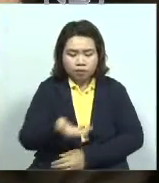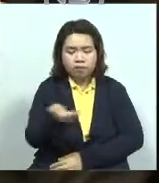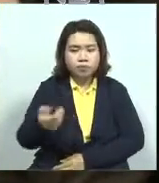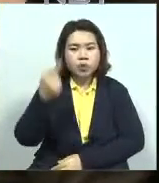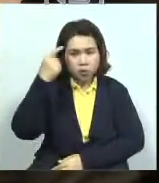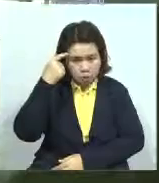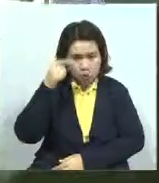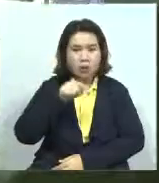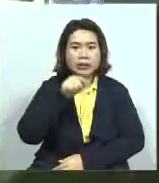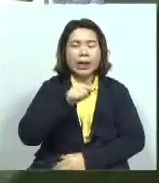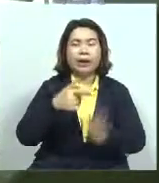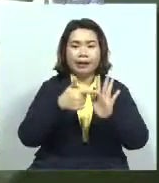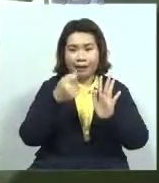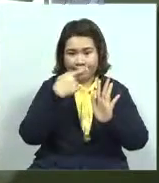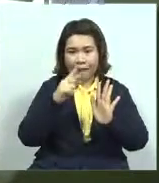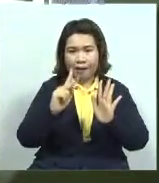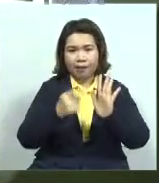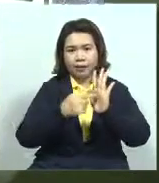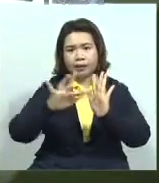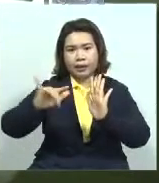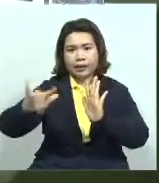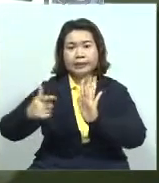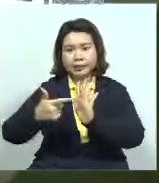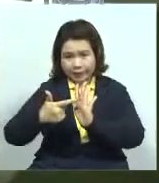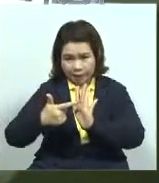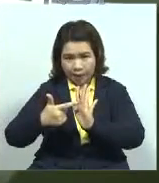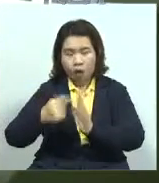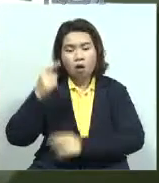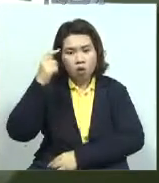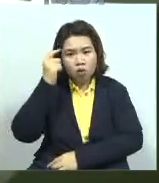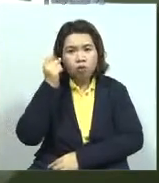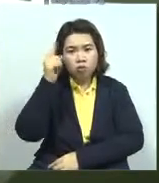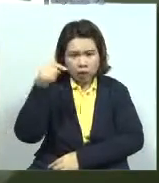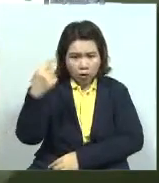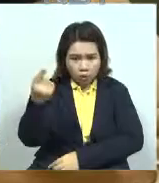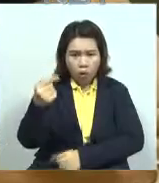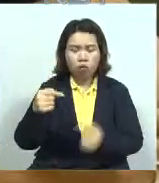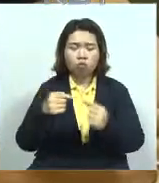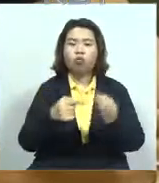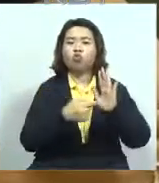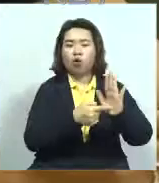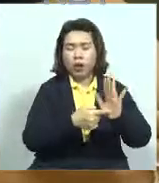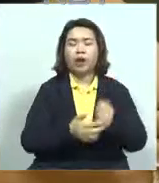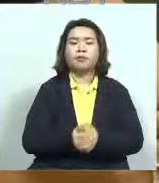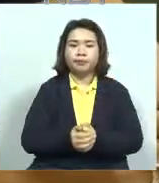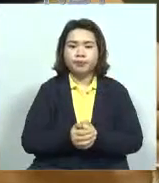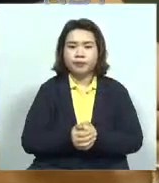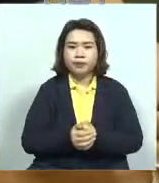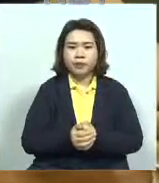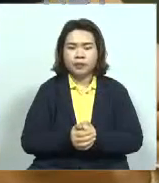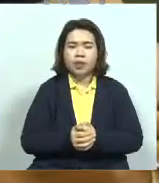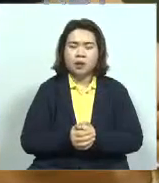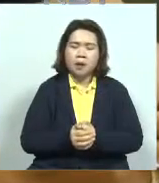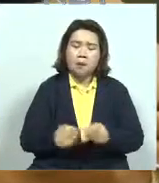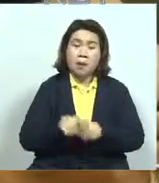ผู้สั่งใช้หรือจ่ายผลิตภัณฑ์กัญชาให้กับผู้ป่วยมีความเข้าใจเกี่ยวกับกัญชาอาทิสาระสำคัญในการออกฤ